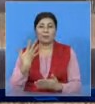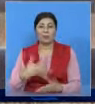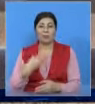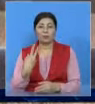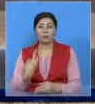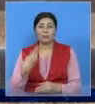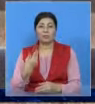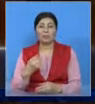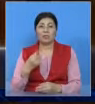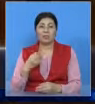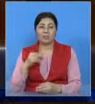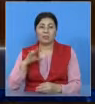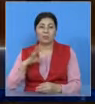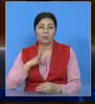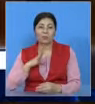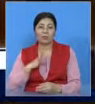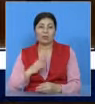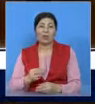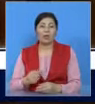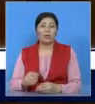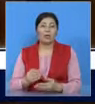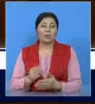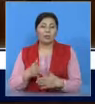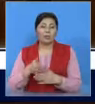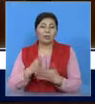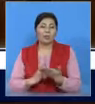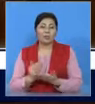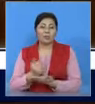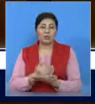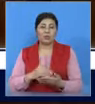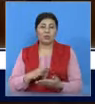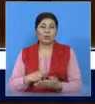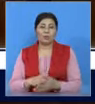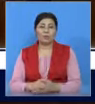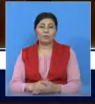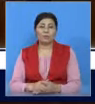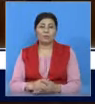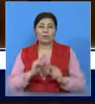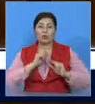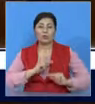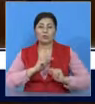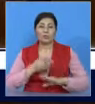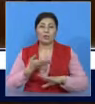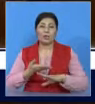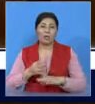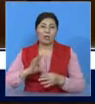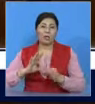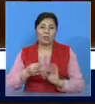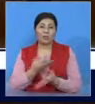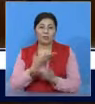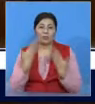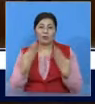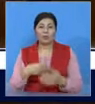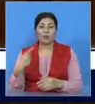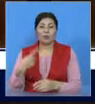5,12 центнерді құраған. Егін жинау барысында ешқандай қиындық болған жоқ. Біріншіден мемлекеттен шаруашылықтарға 1